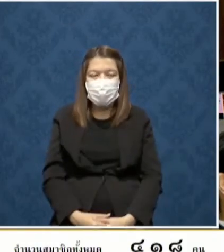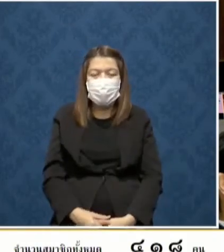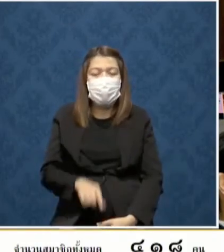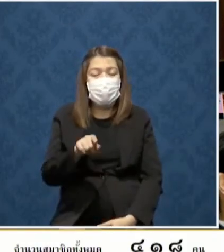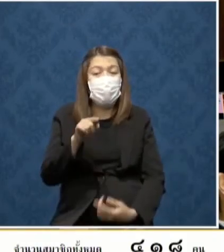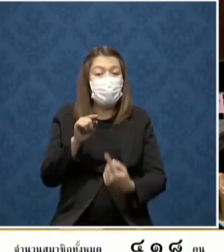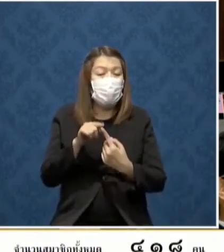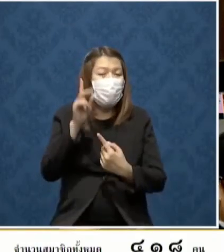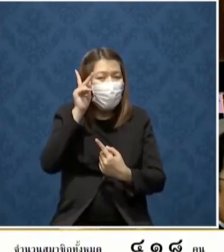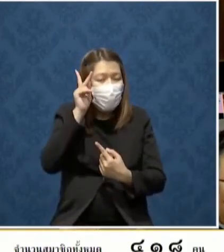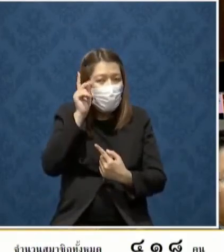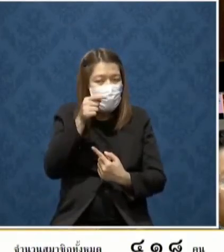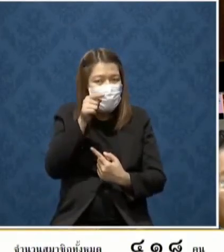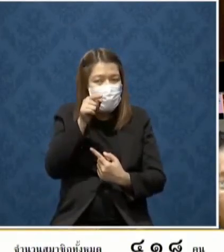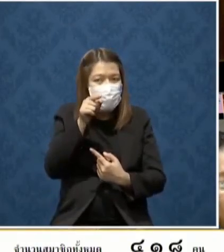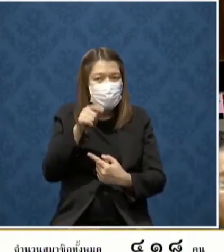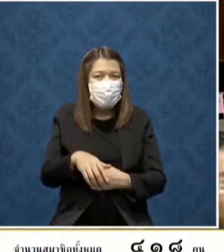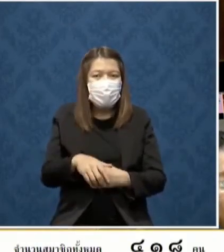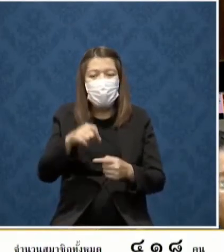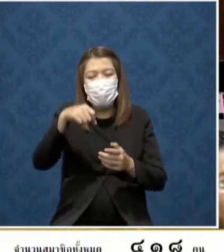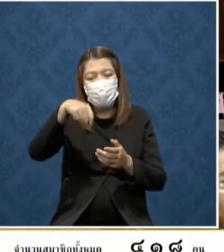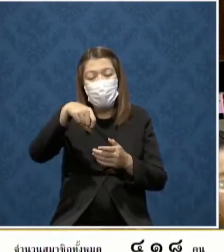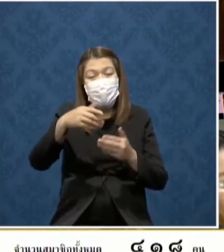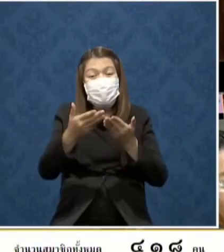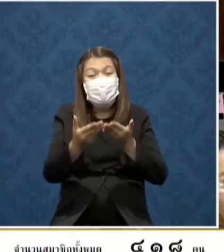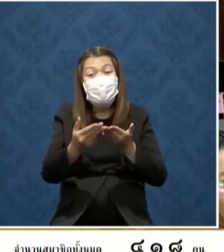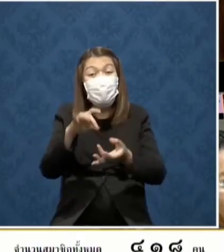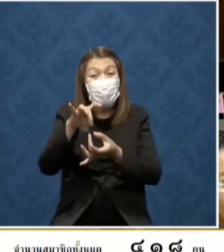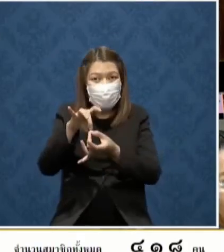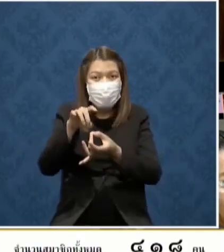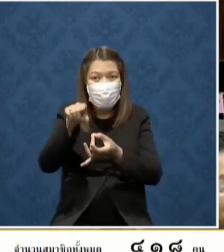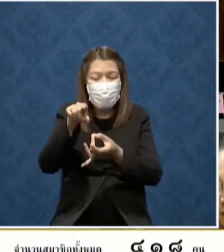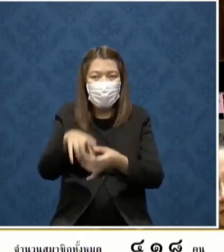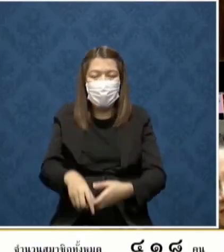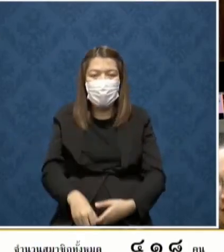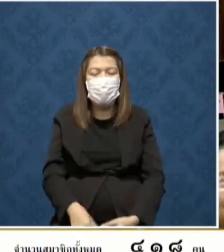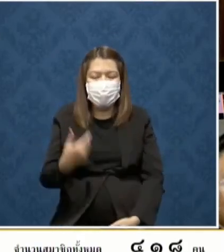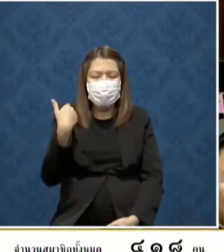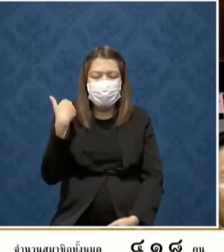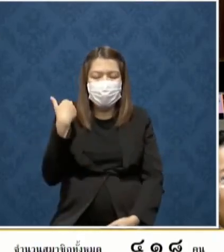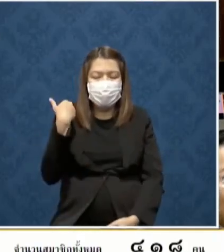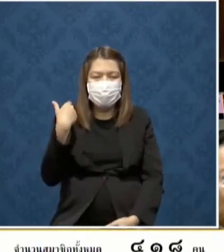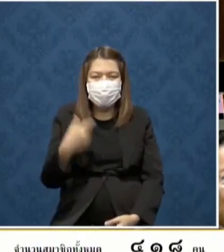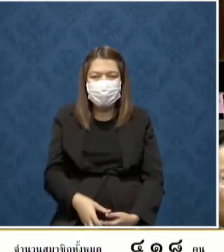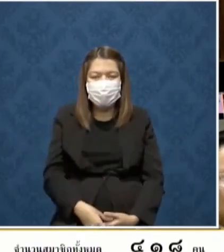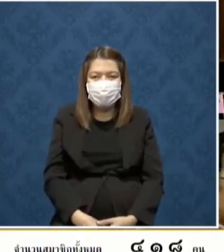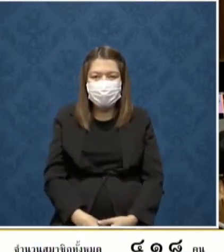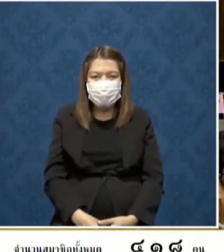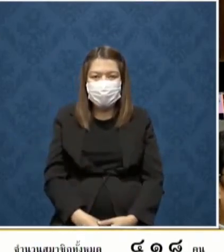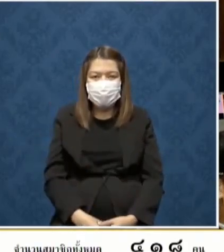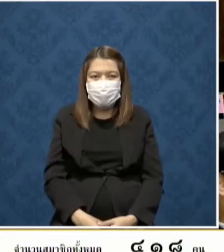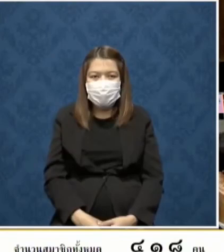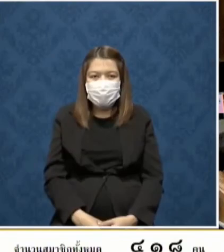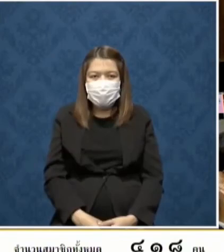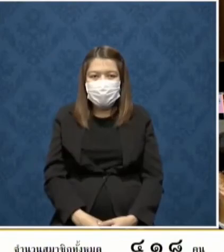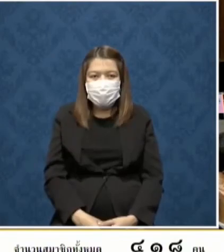ของการซ้อมเรือหลงสุขโไทยยัมีครับคือการ